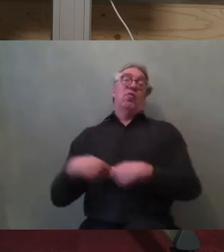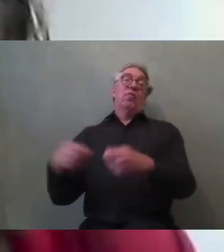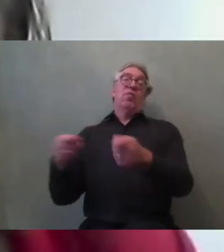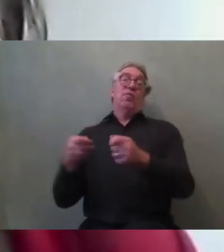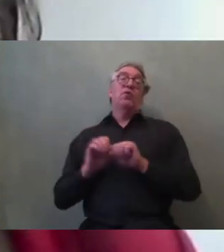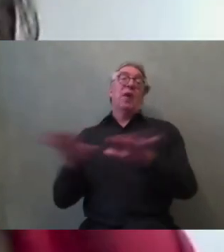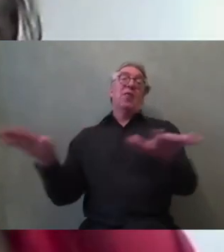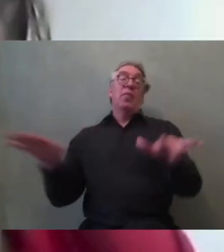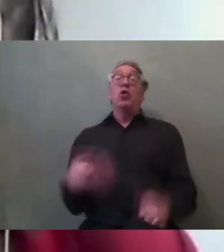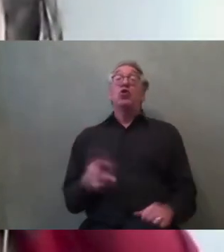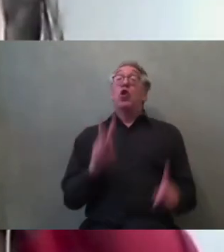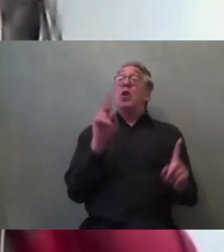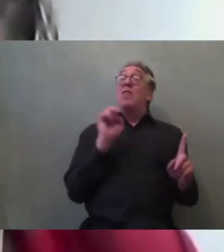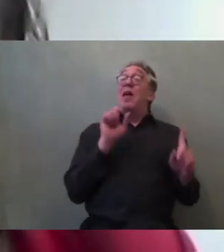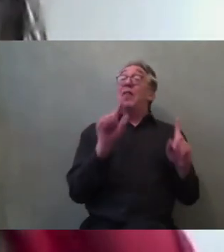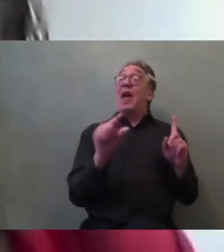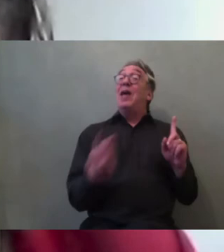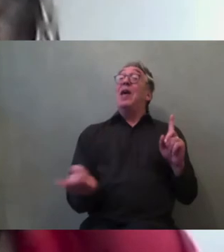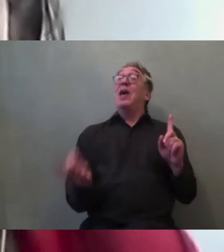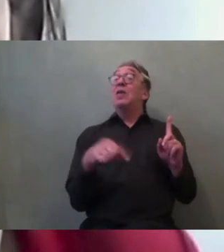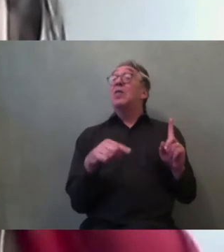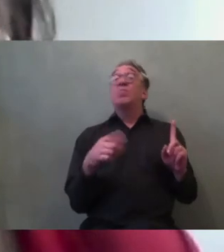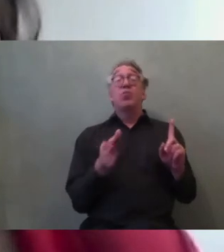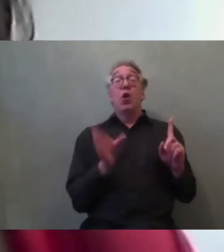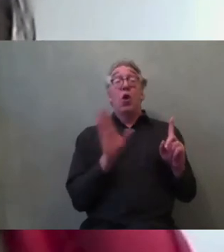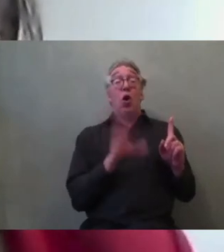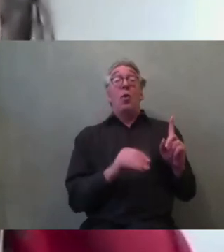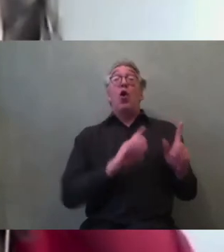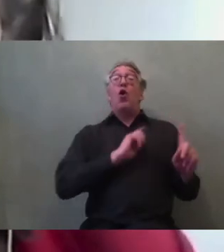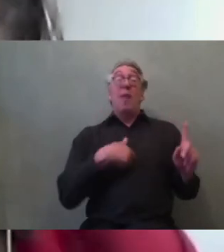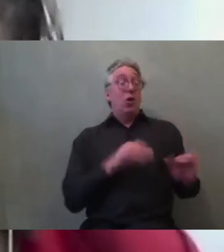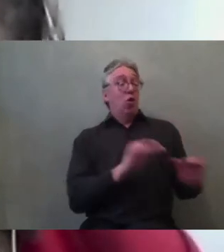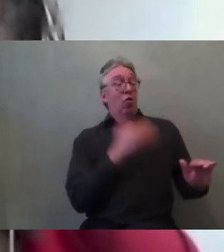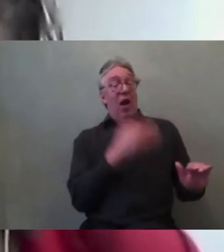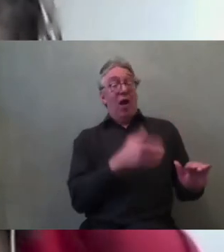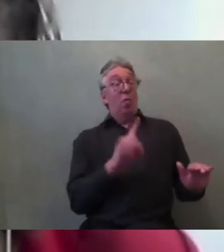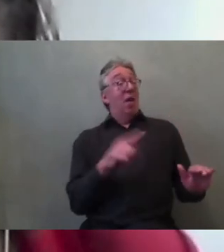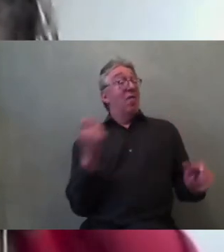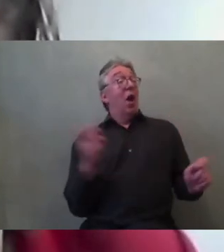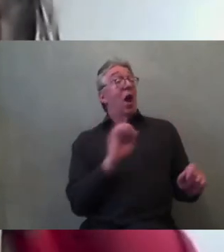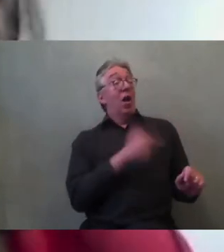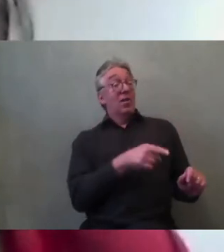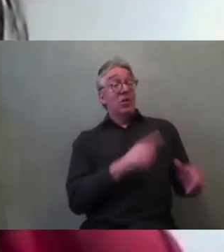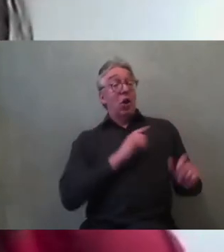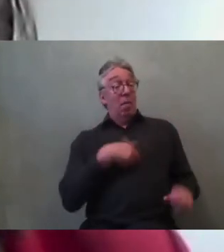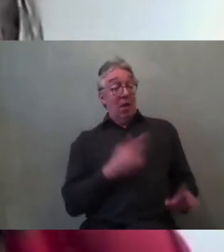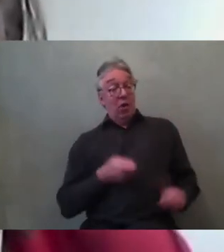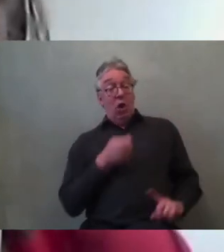aansporen om de routekaart onder de aandacht te brengen bij festivalorganisatoren als zij een evenementenvergunning